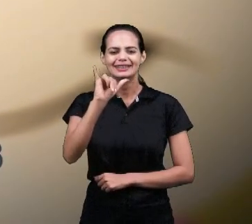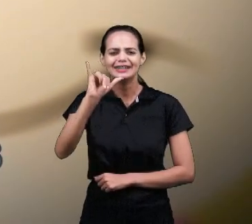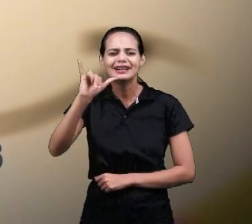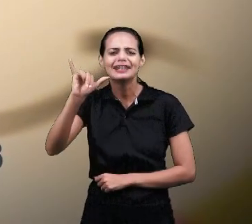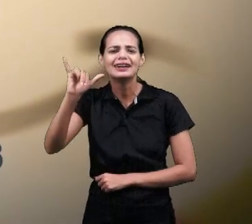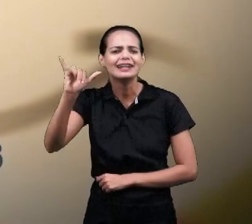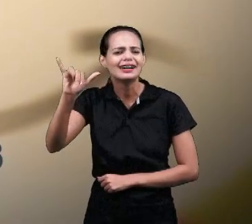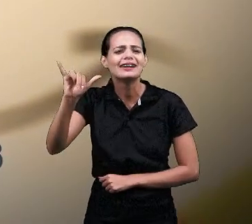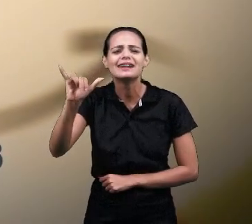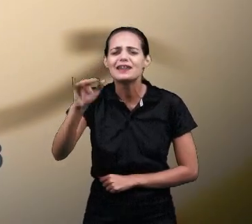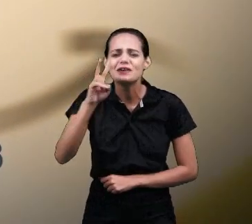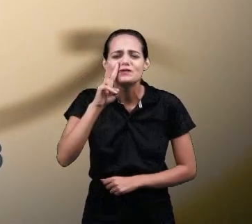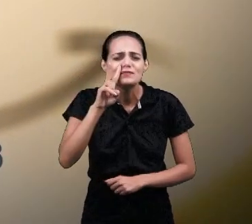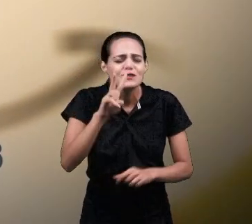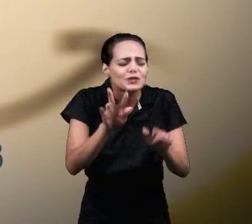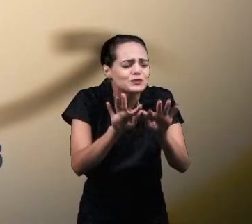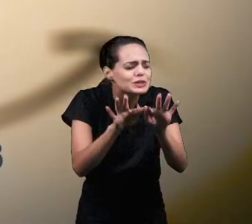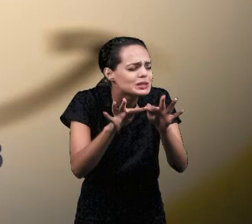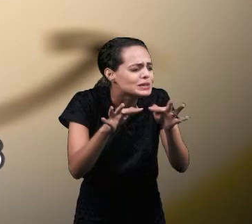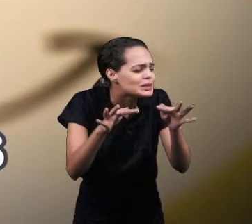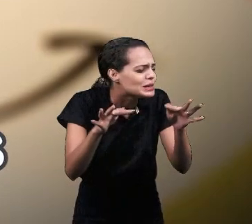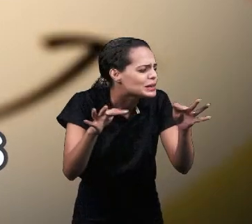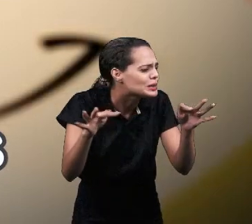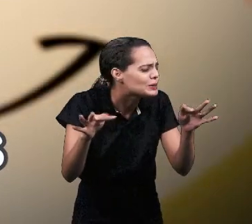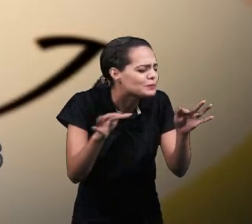Pai, até nas mais pequenas